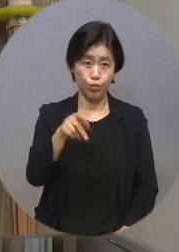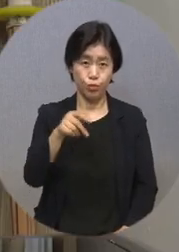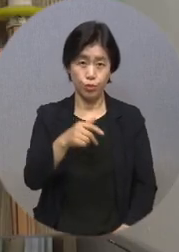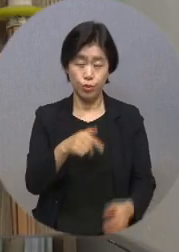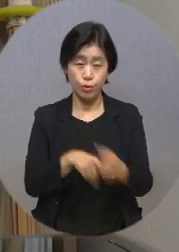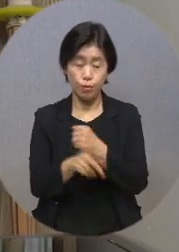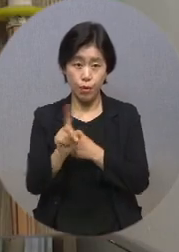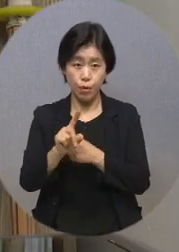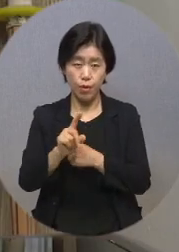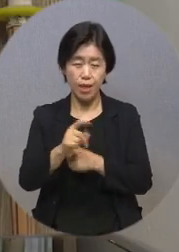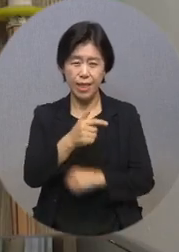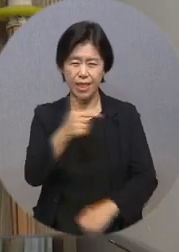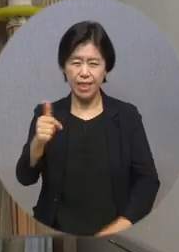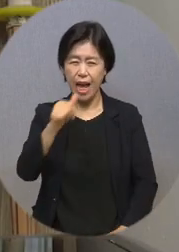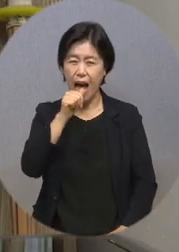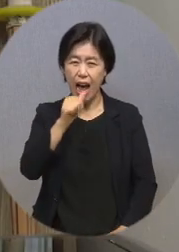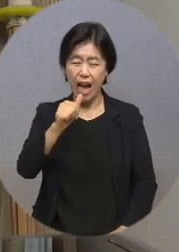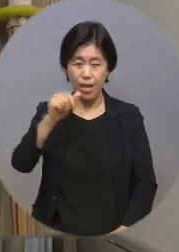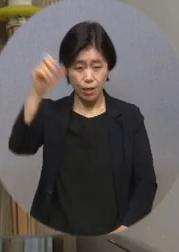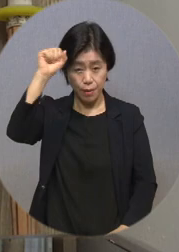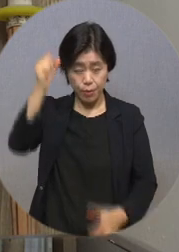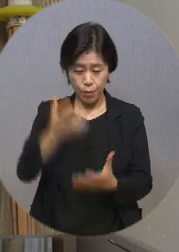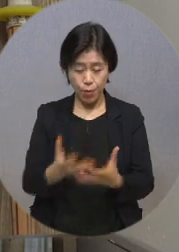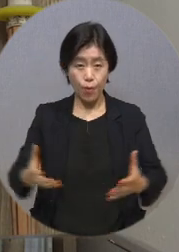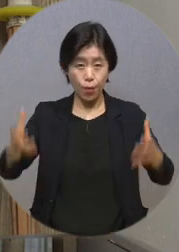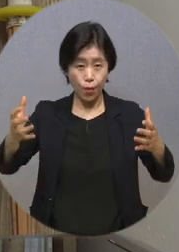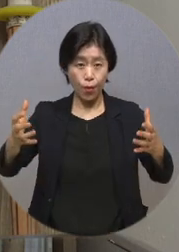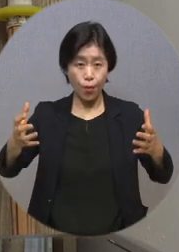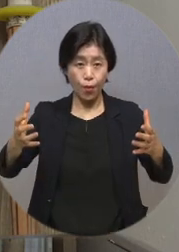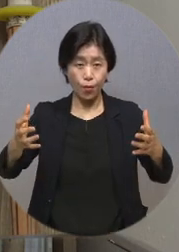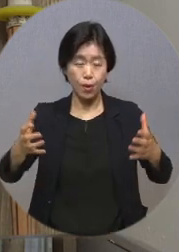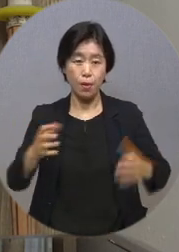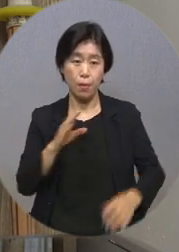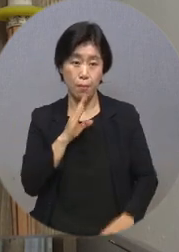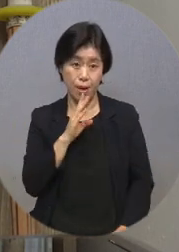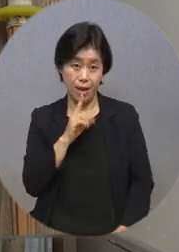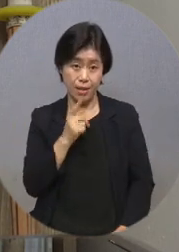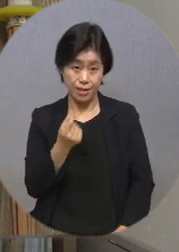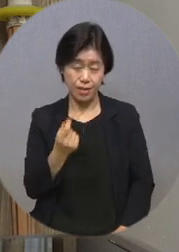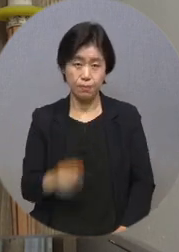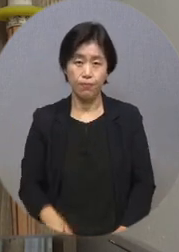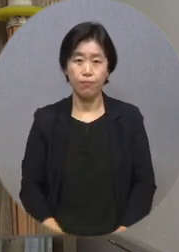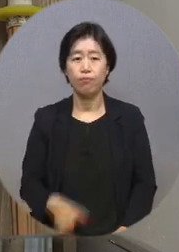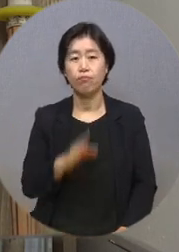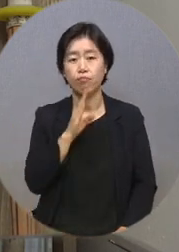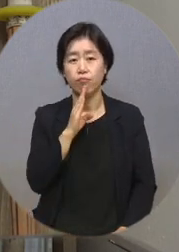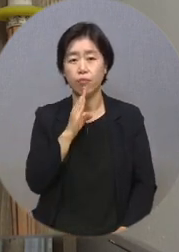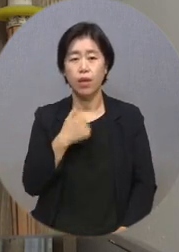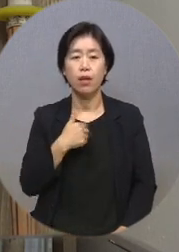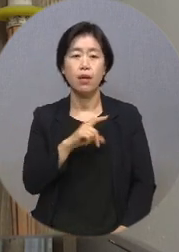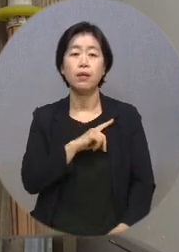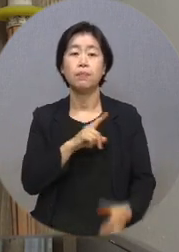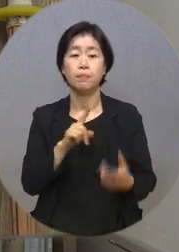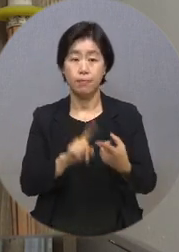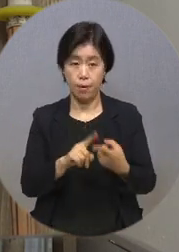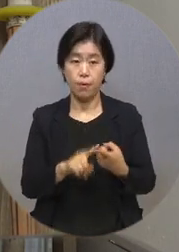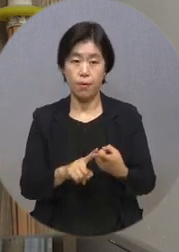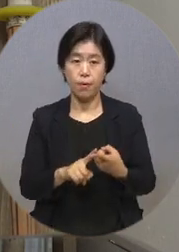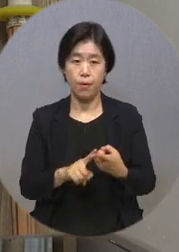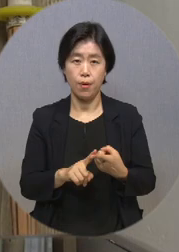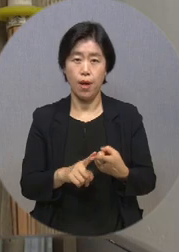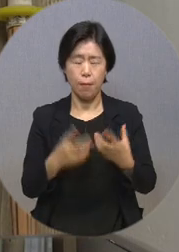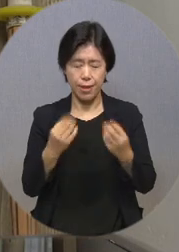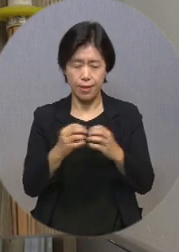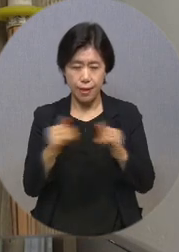걸 채우려면 더 많은 기부를 받아와야 되지 않겠습니까? 그렇죠. 결국은 제 이름대로 이 가마솥에 많은 밥을 지어서 더